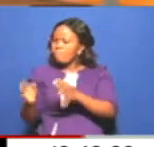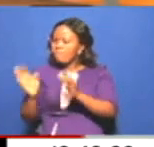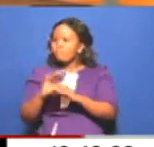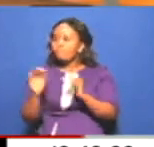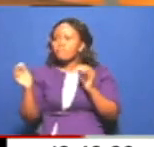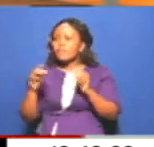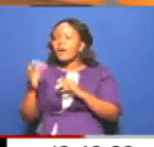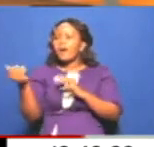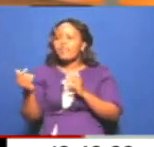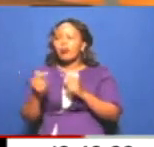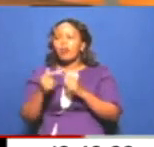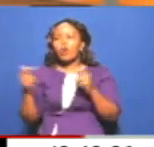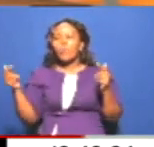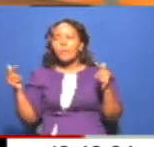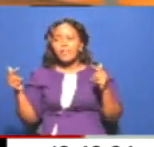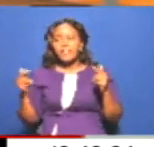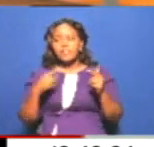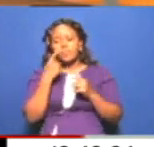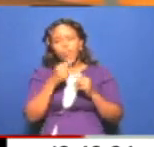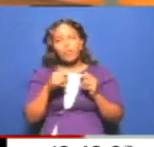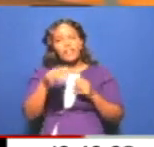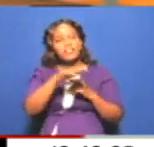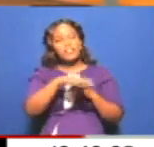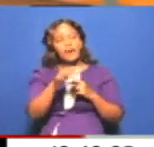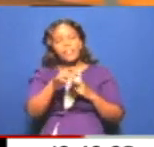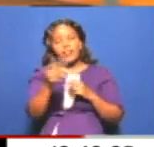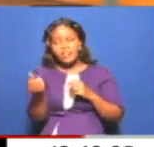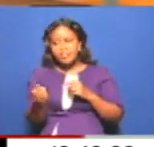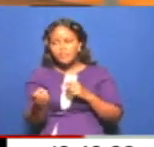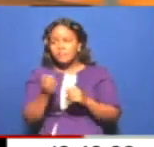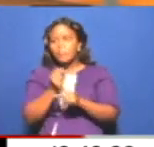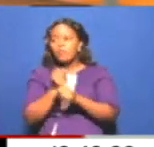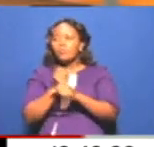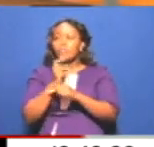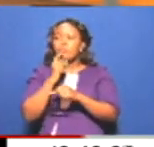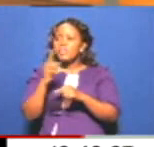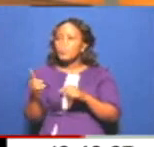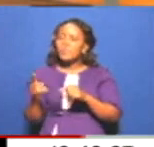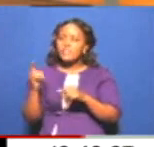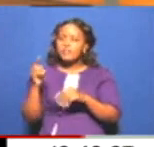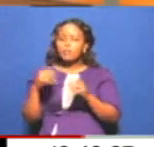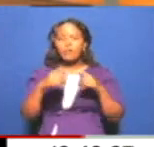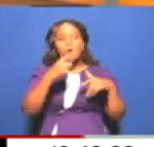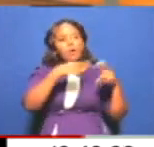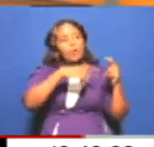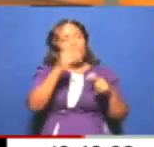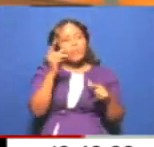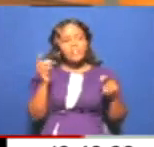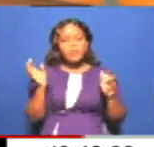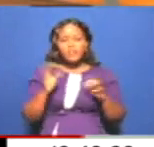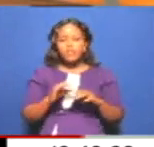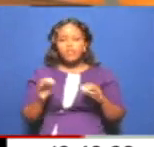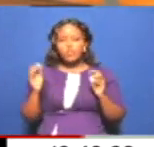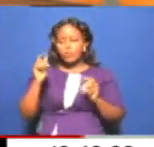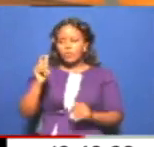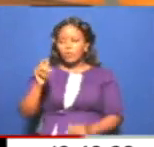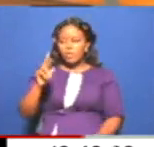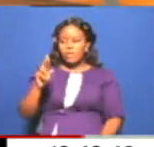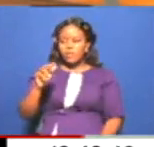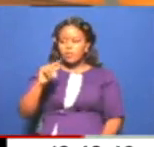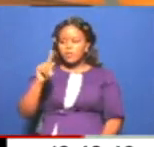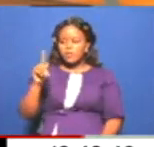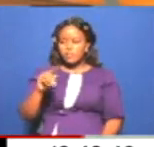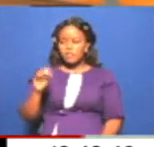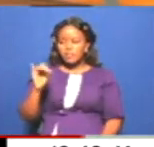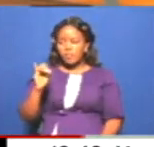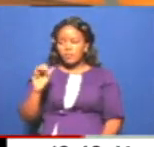competitors, wale ambao wako katika maeneo mengine, ili kuhakikisha kwamba pengine hapati kile kiti cha ugavana katika county ya Trans Nzoia. Na